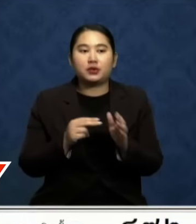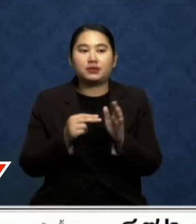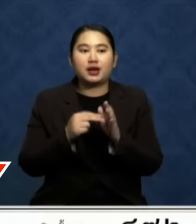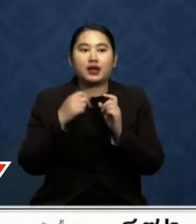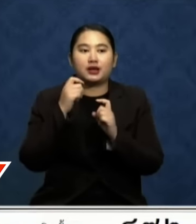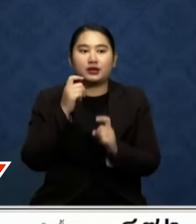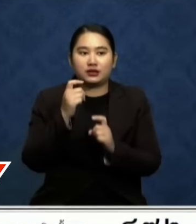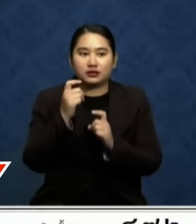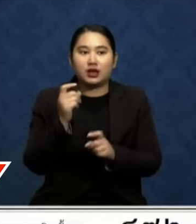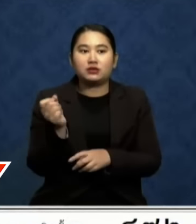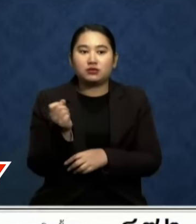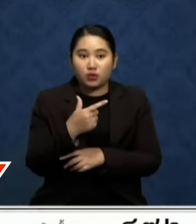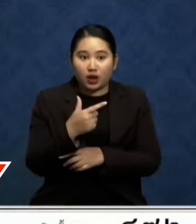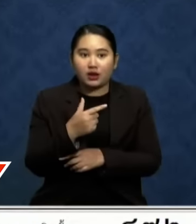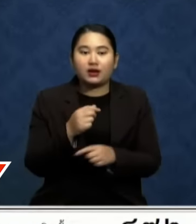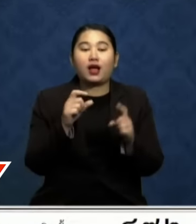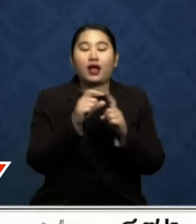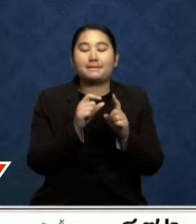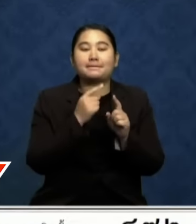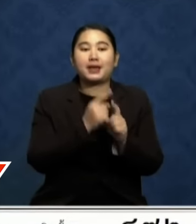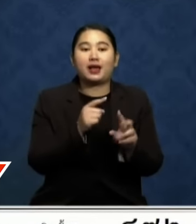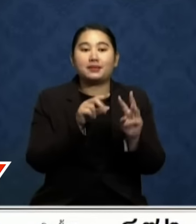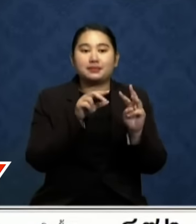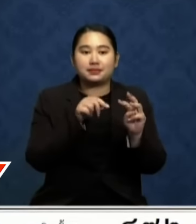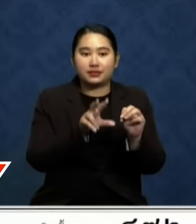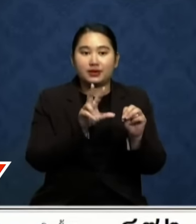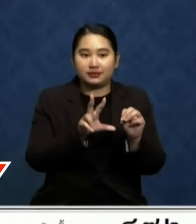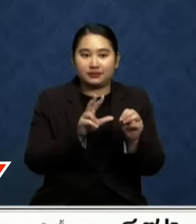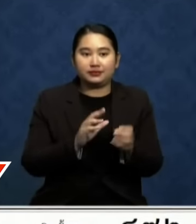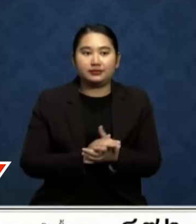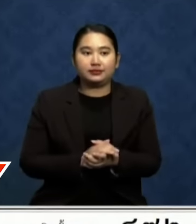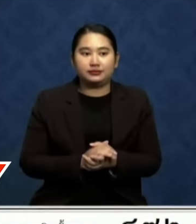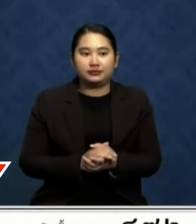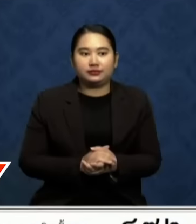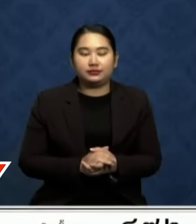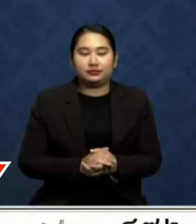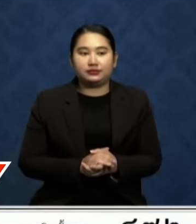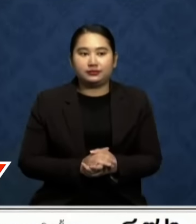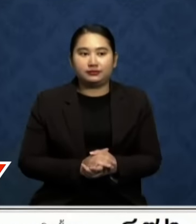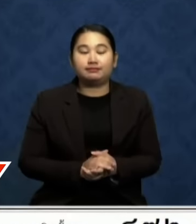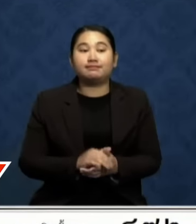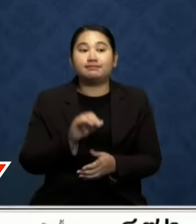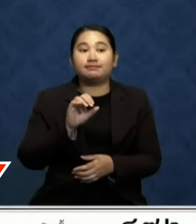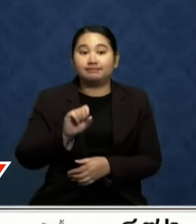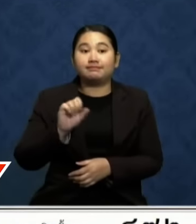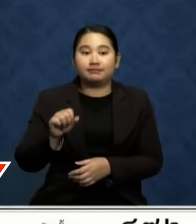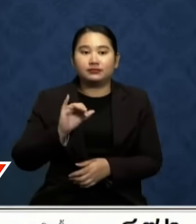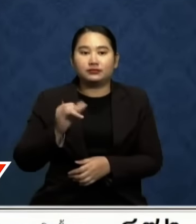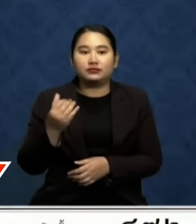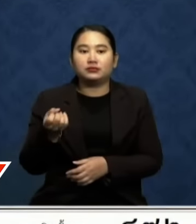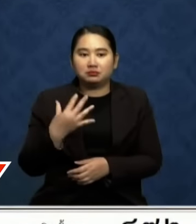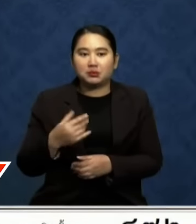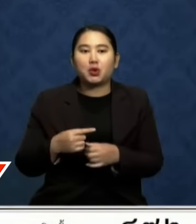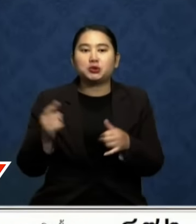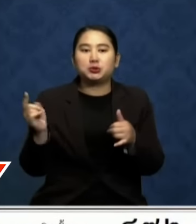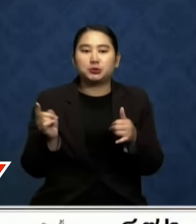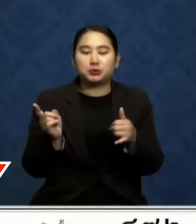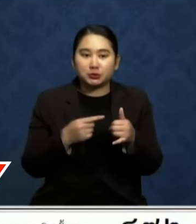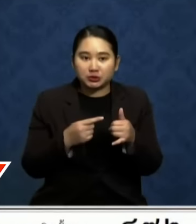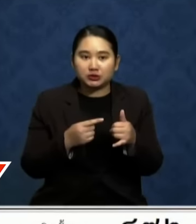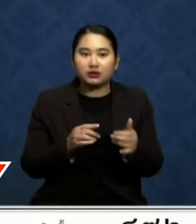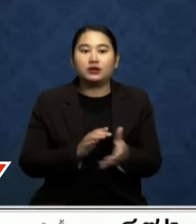ยิ่งกว่าการใช้คำตามมาตรา3นี้อีกค่ะเพื่อนสมาชิกบางท่านบอกว่าการเคี่ยนตีนะคะเ